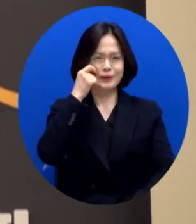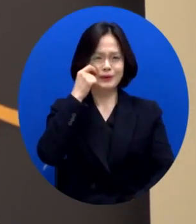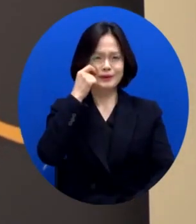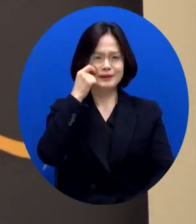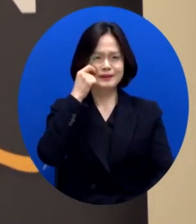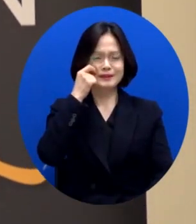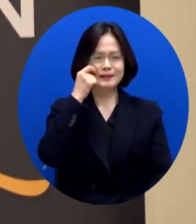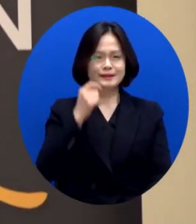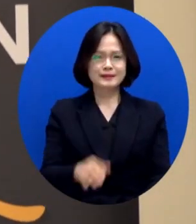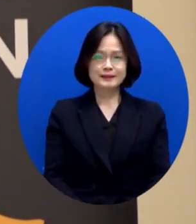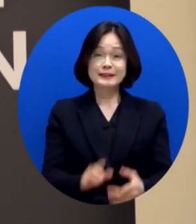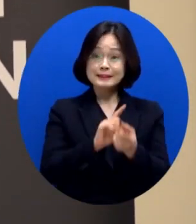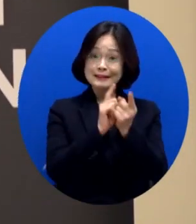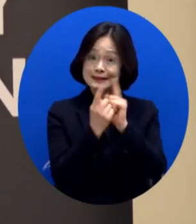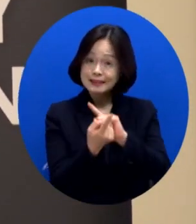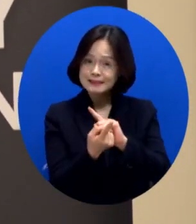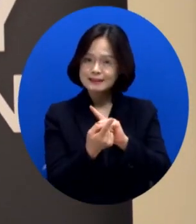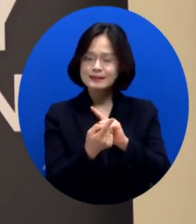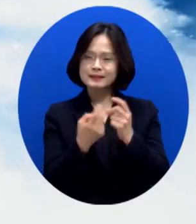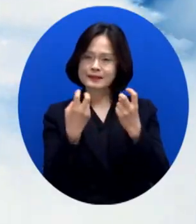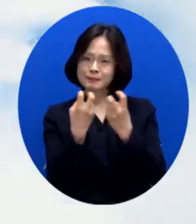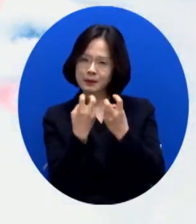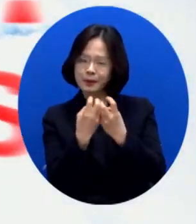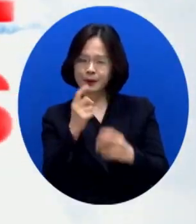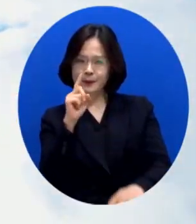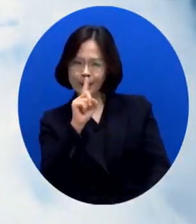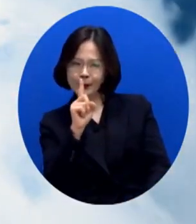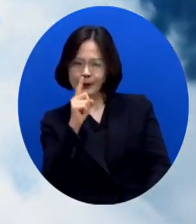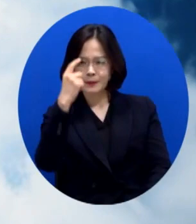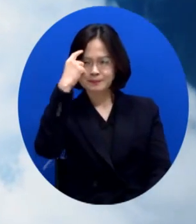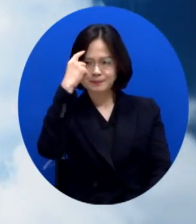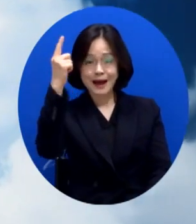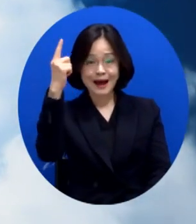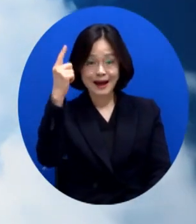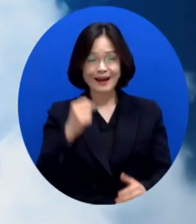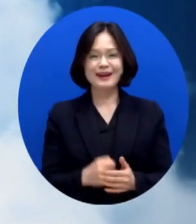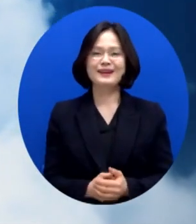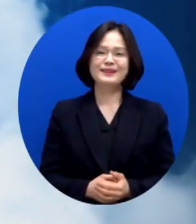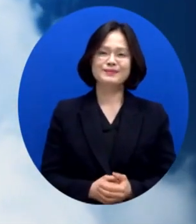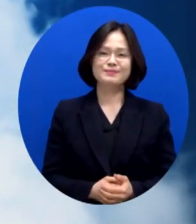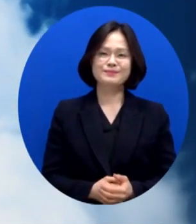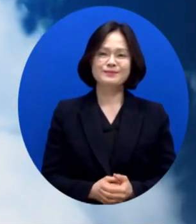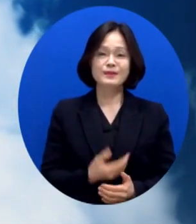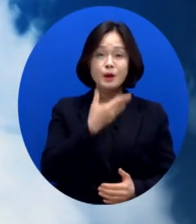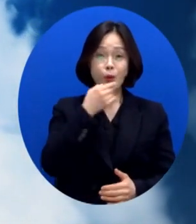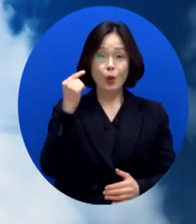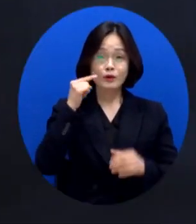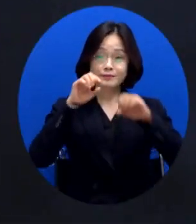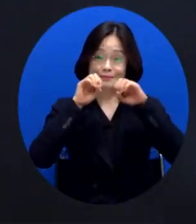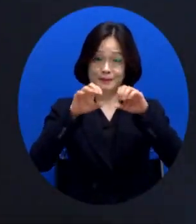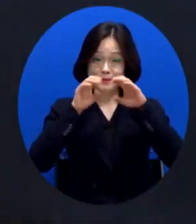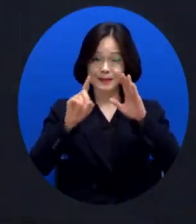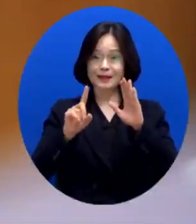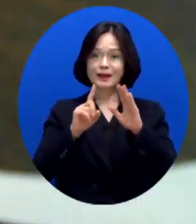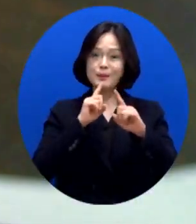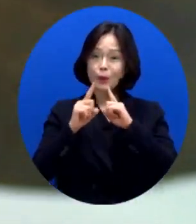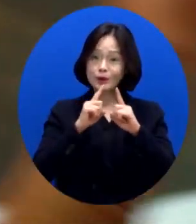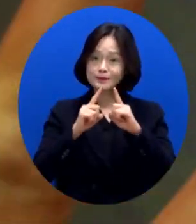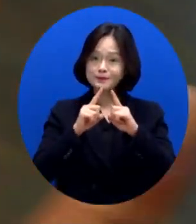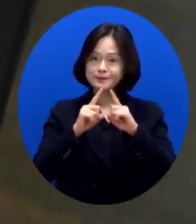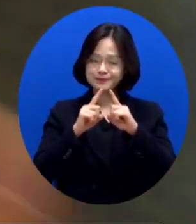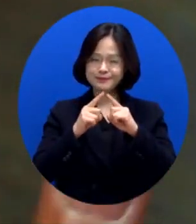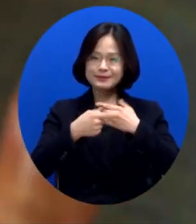성시화 운동본부는 새로운 대안을 제시했습니다. 방방곡곡 복음 심기 캠페인의 문구를 담은